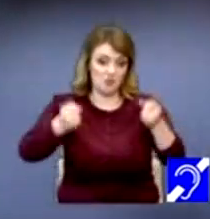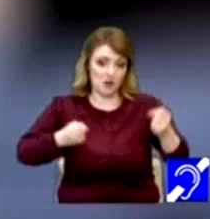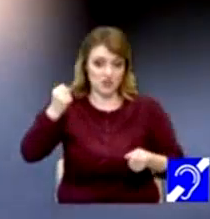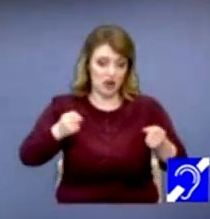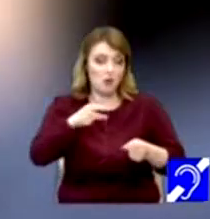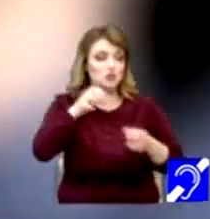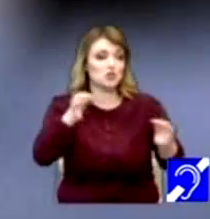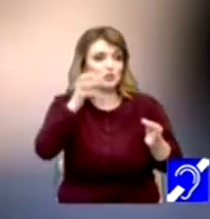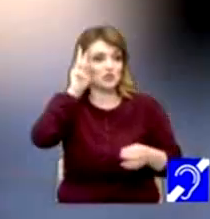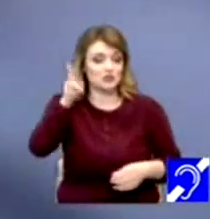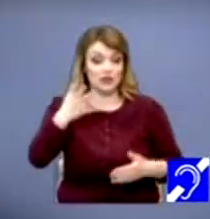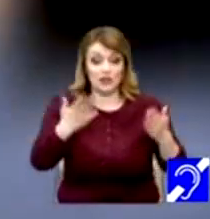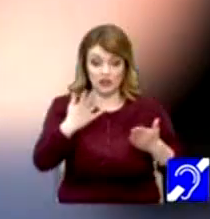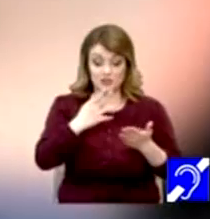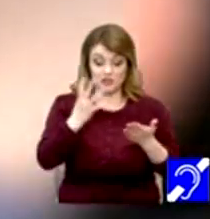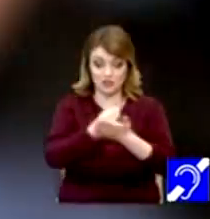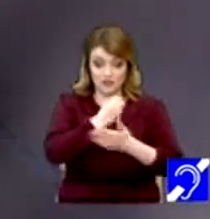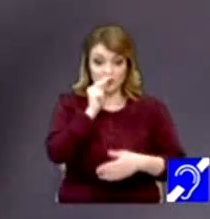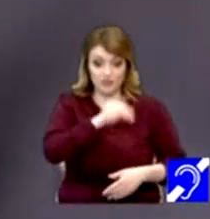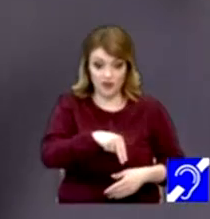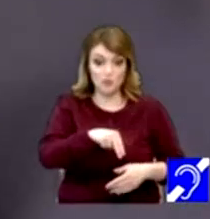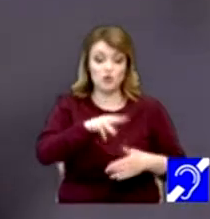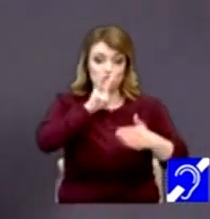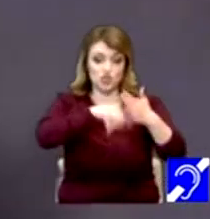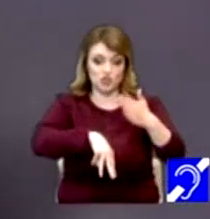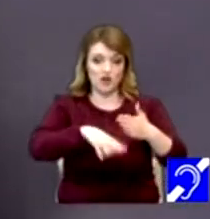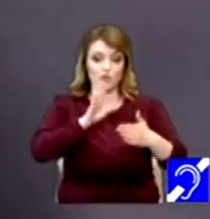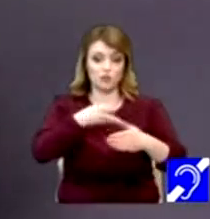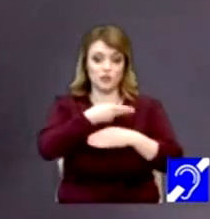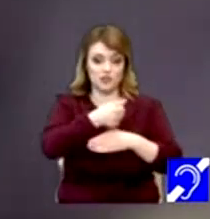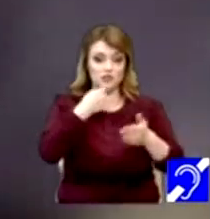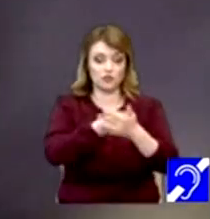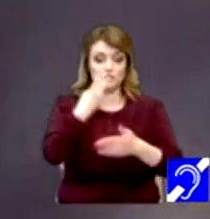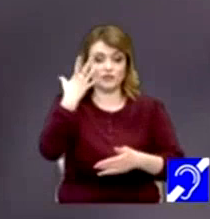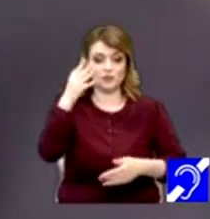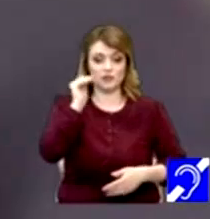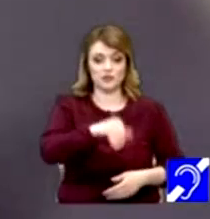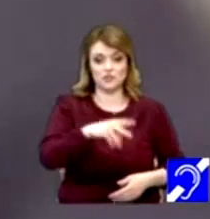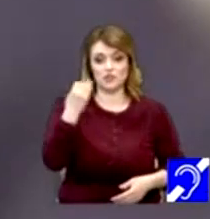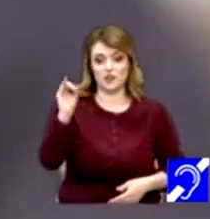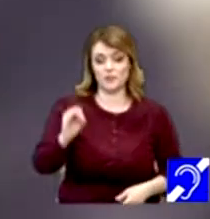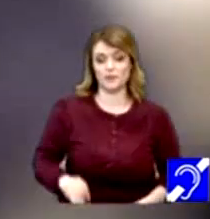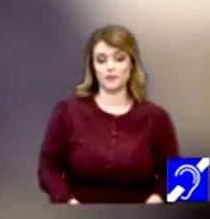mijlocului de transport. Dacă va fi găsit vinovat, el riscă o amendă de până la 25.000 de lei.